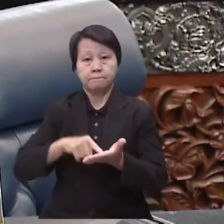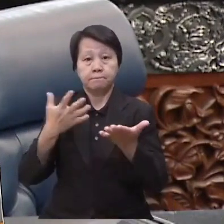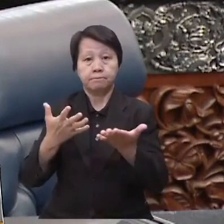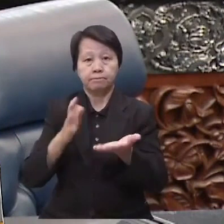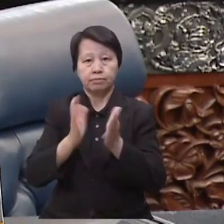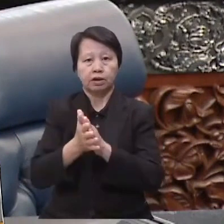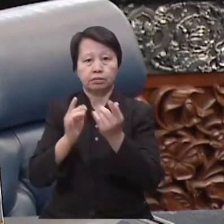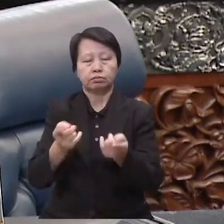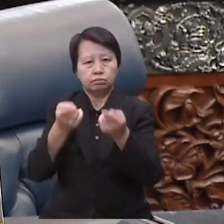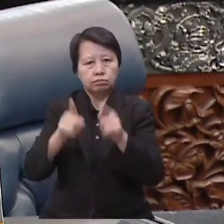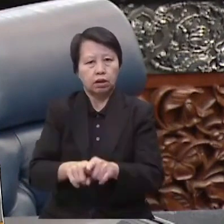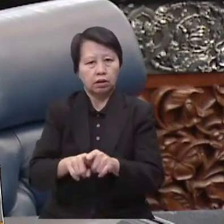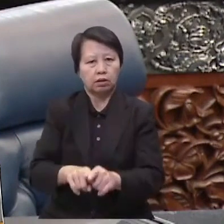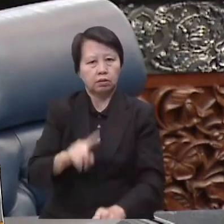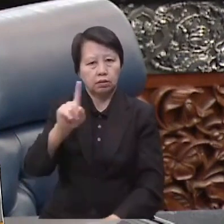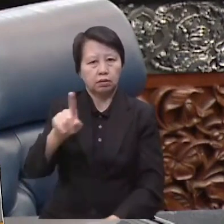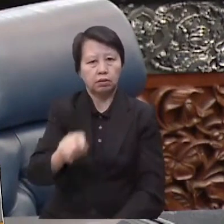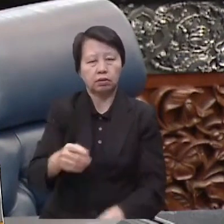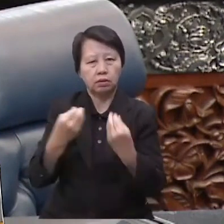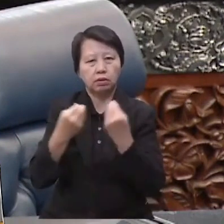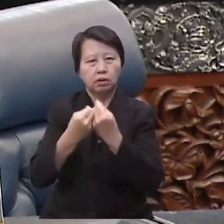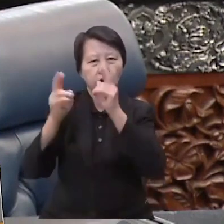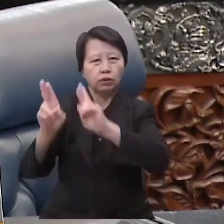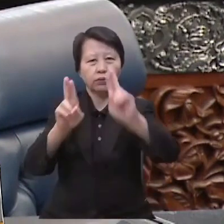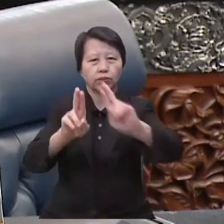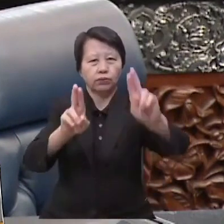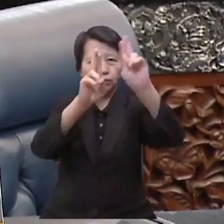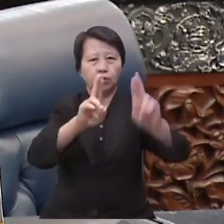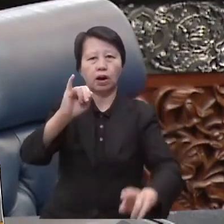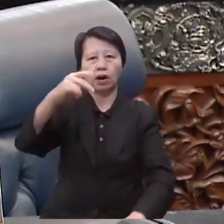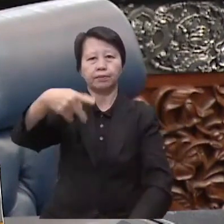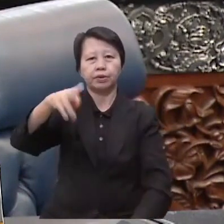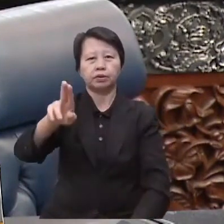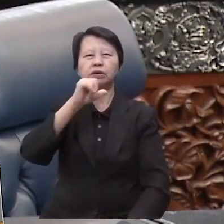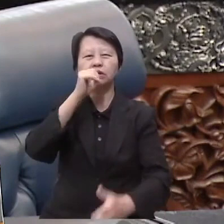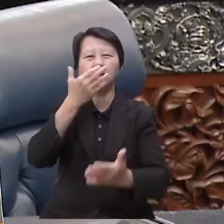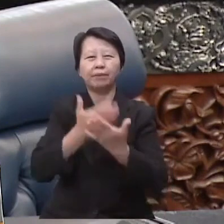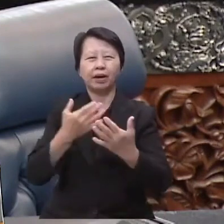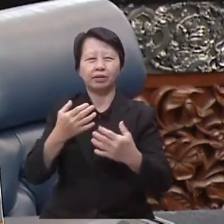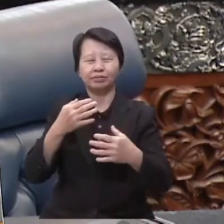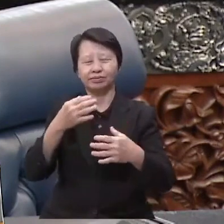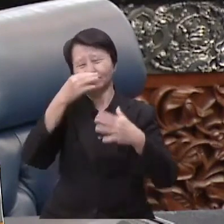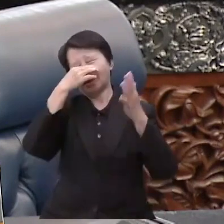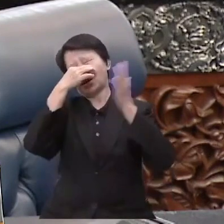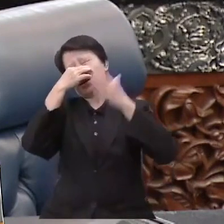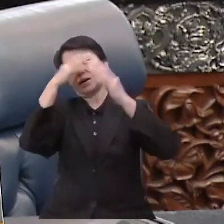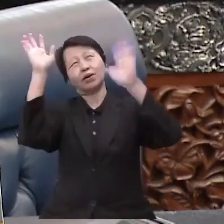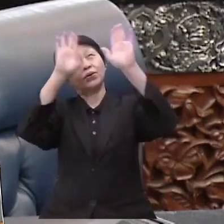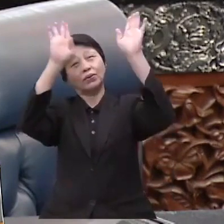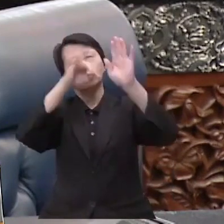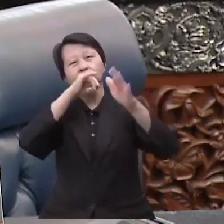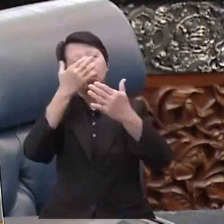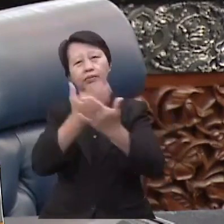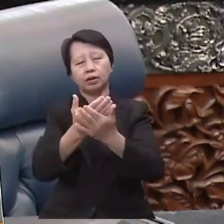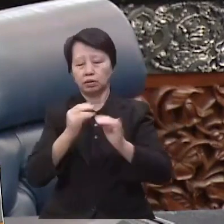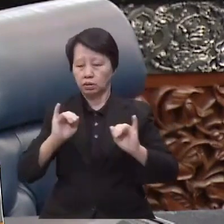berlakunya soal apa indeks pencemaran udara Ipu yang tidak sihat di negara kita yang hari isnin